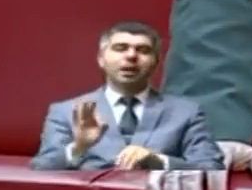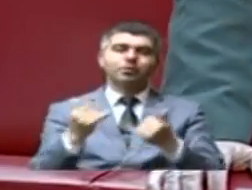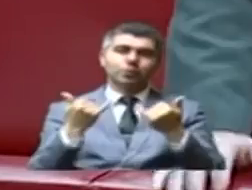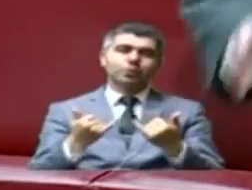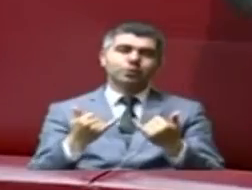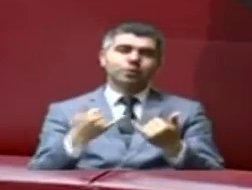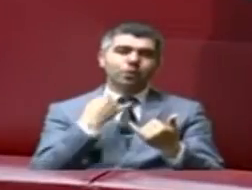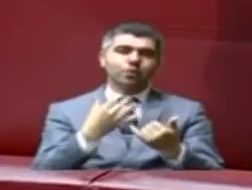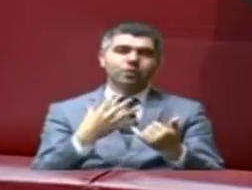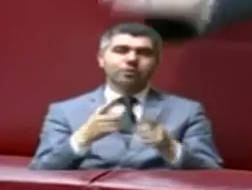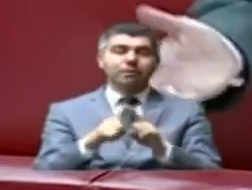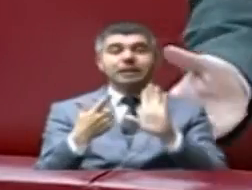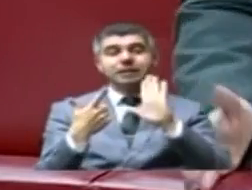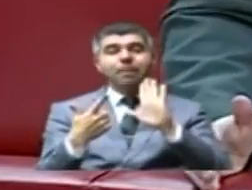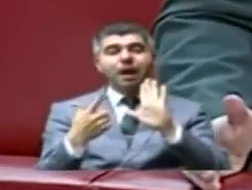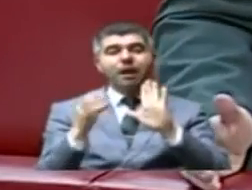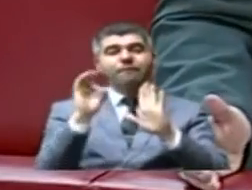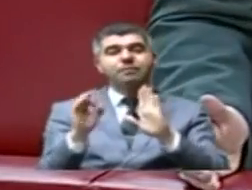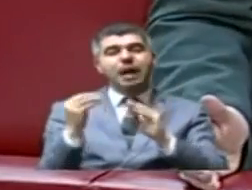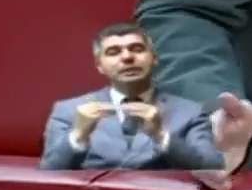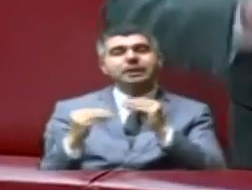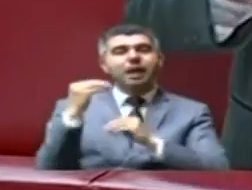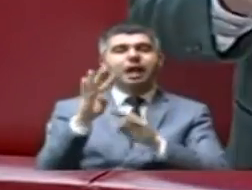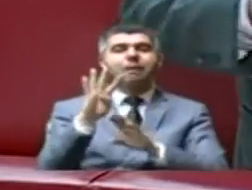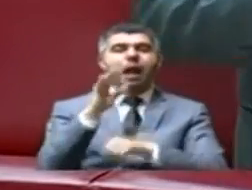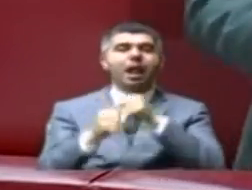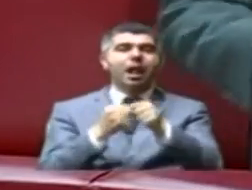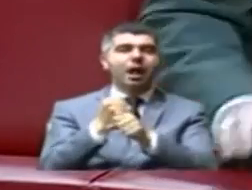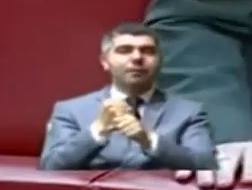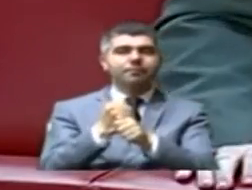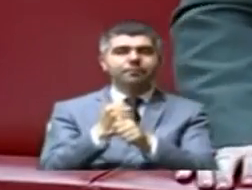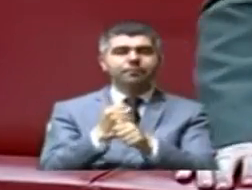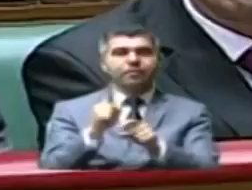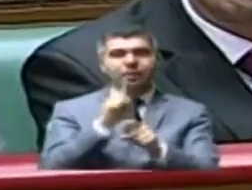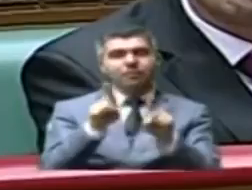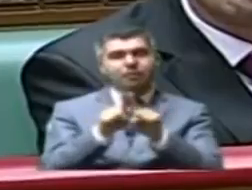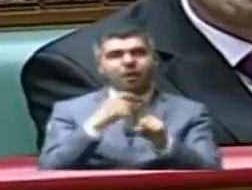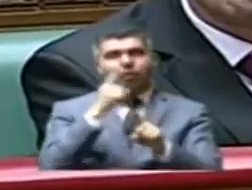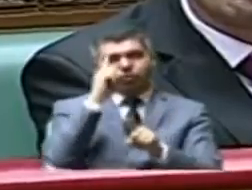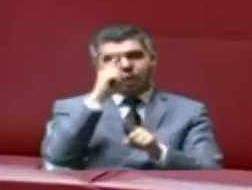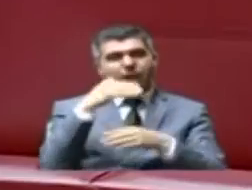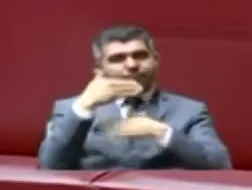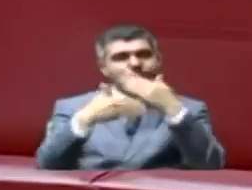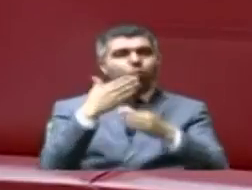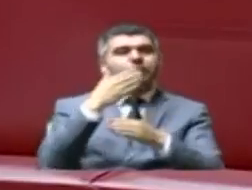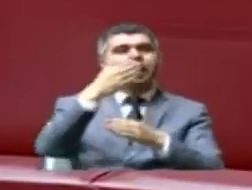عليها، بمعنى انه ربحنا 7 نقاط خلال هذه 4 سنين اللي دازوا، وتنحاولوا اننا نوصلوا لمستوى احسن خلال السنوات المقبله. شكرا سيد الرئيس.